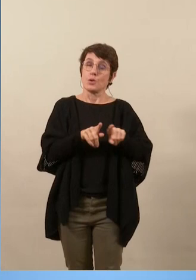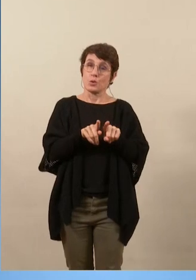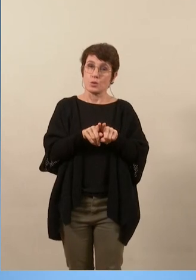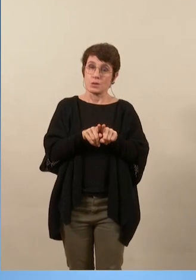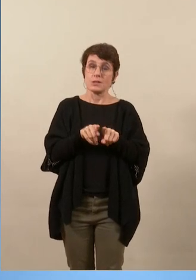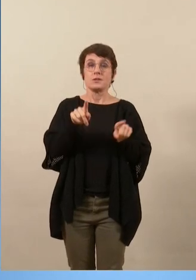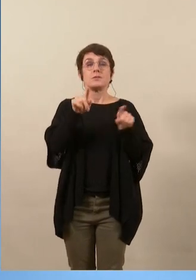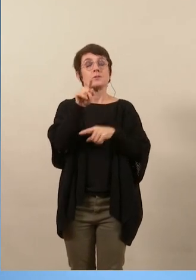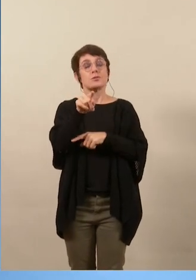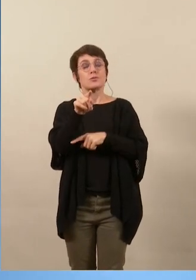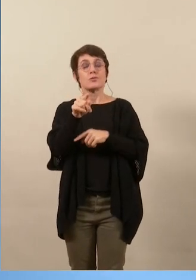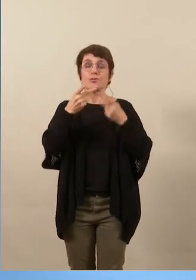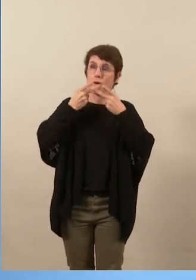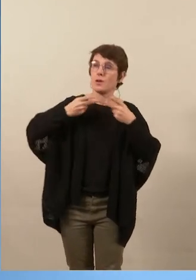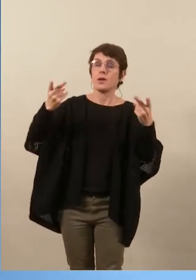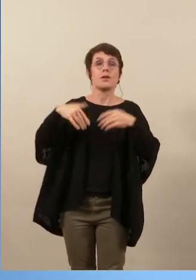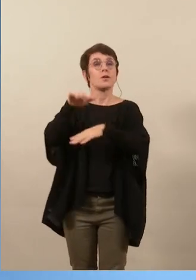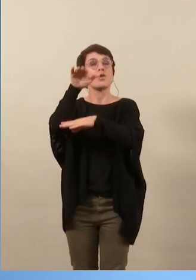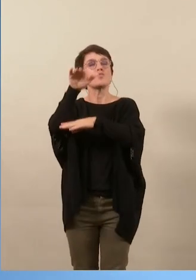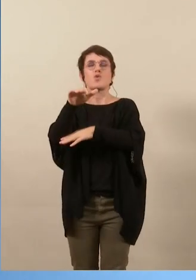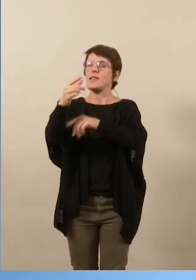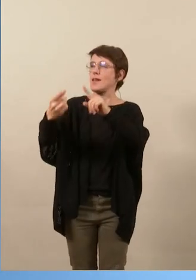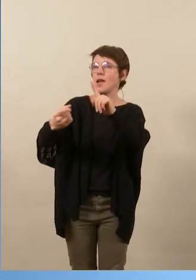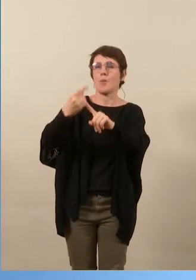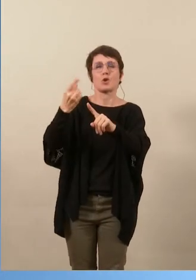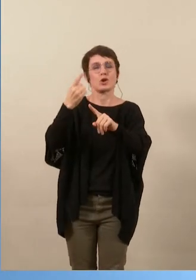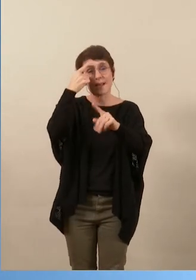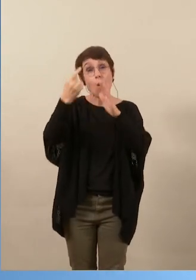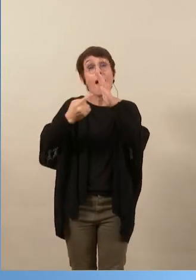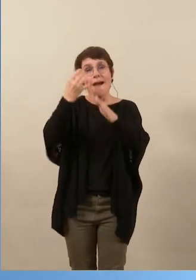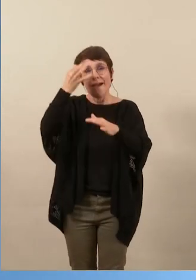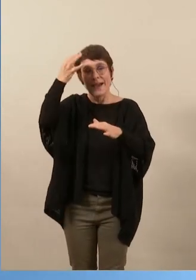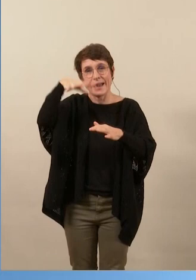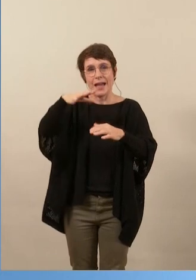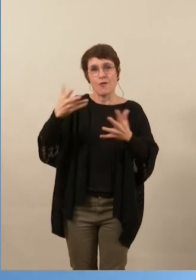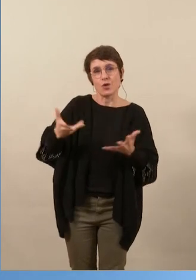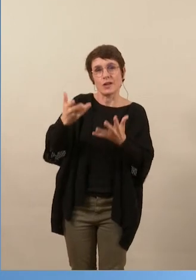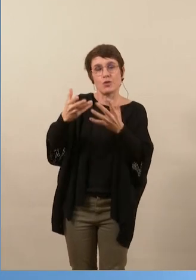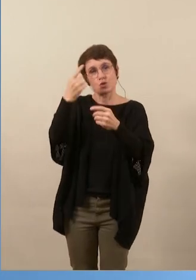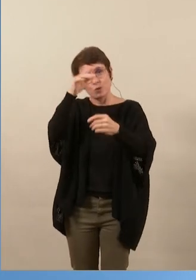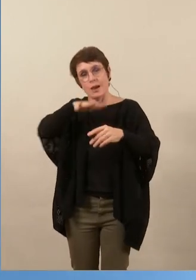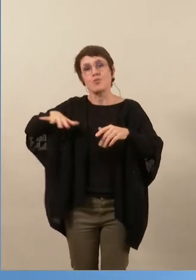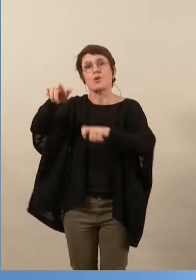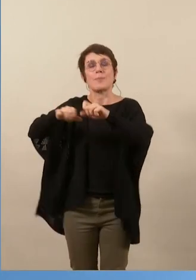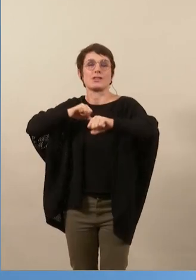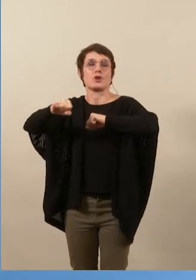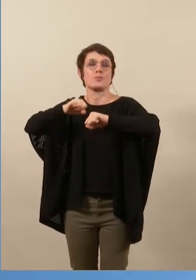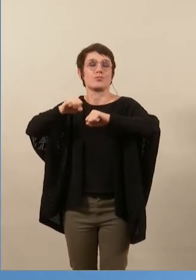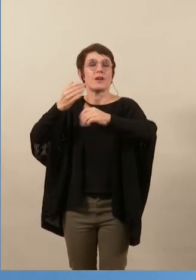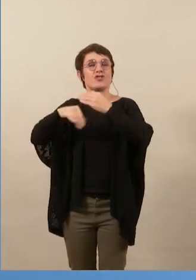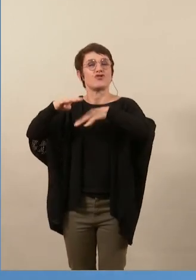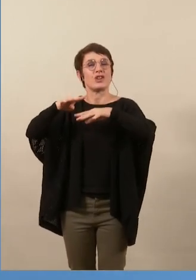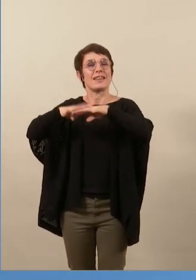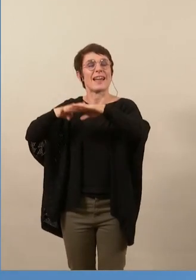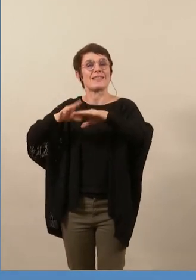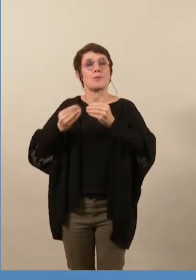bouclier aussi nébuleuses que je cite réinventer le soutien aux acteurs des quartiers populaires ou je cite toujours le